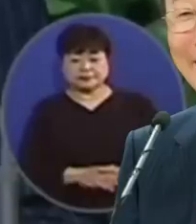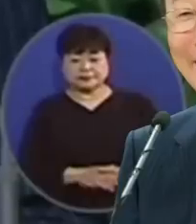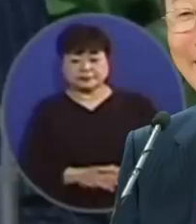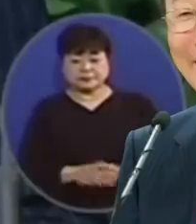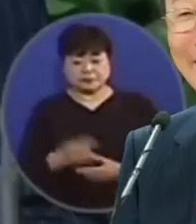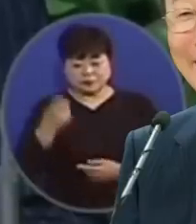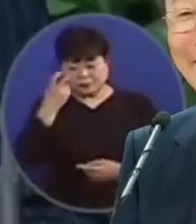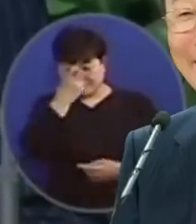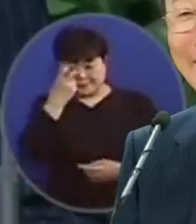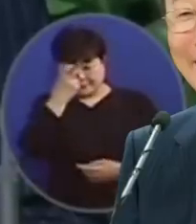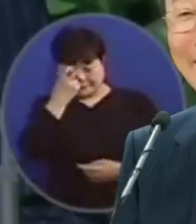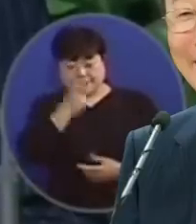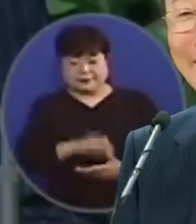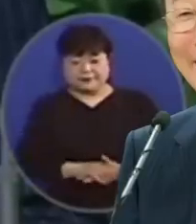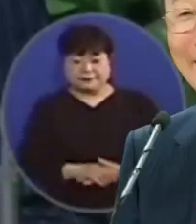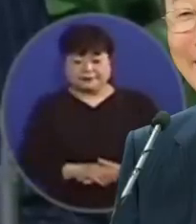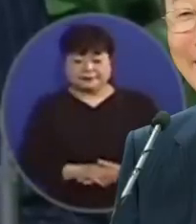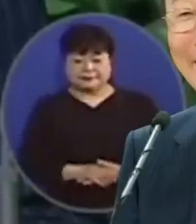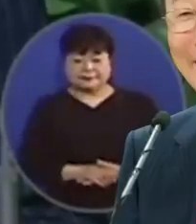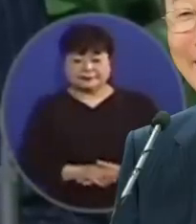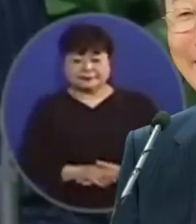켜고